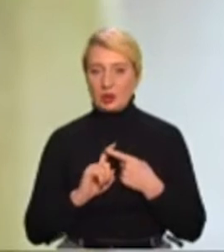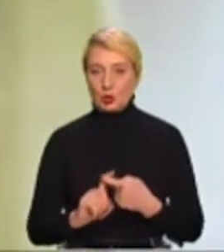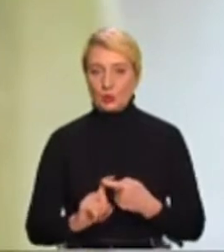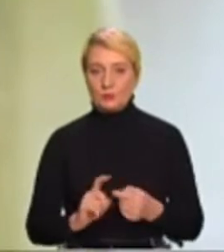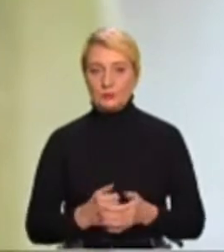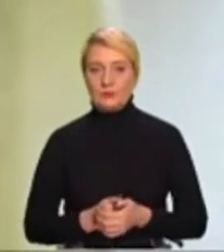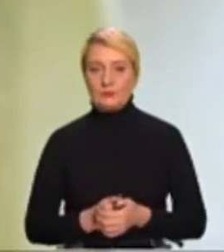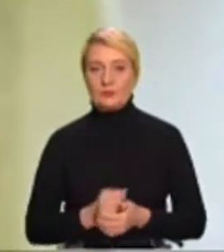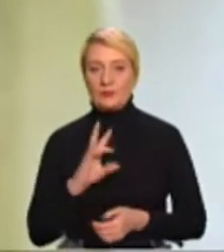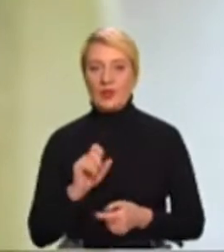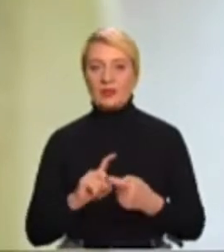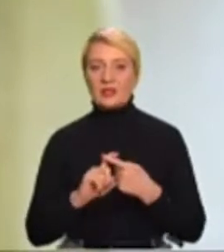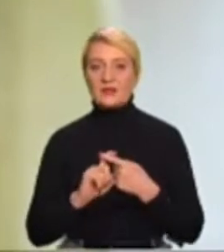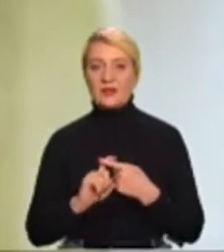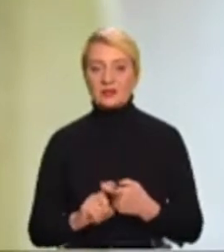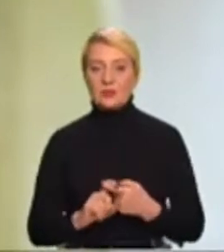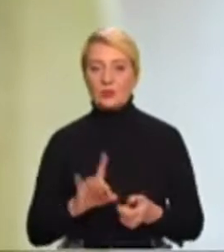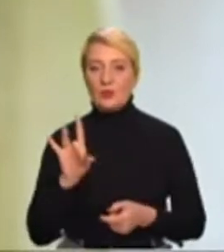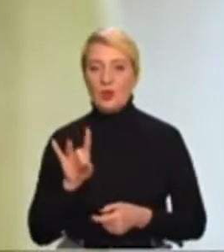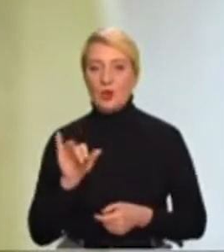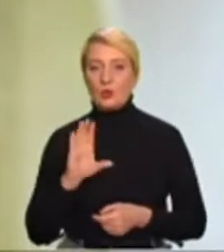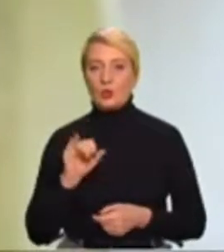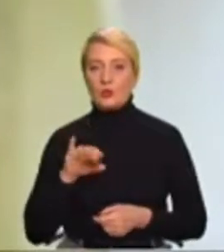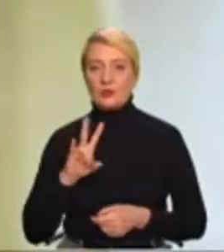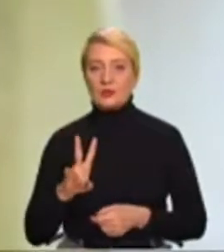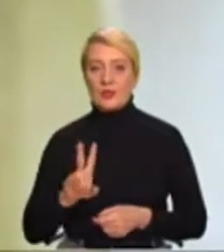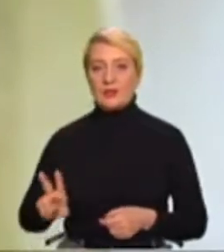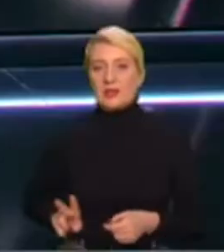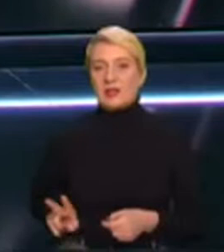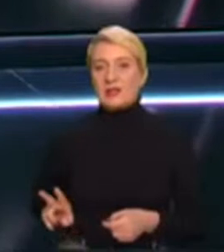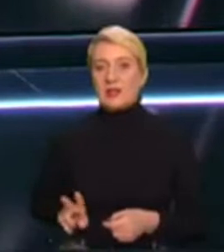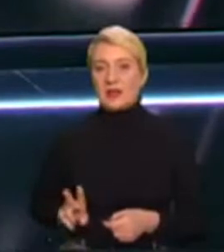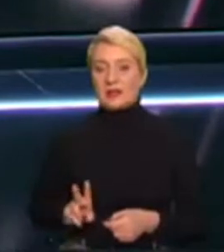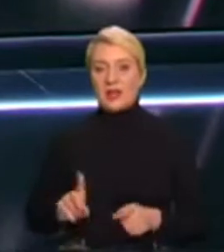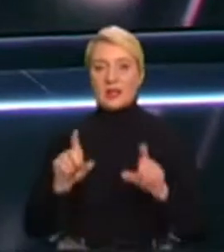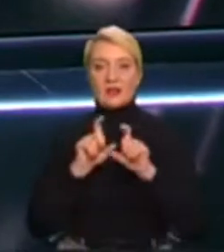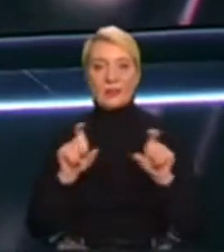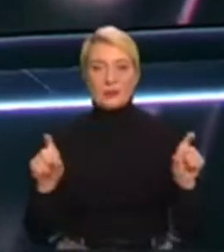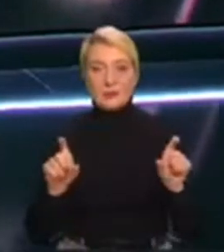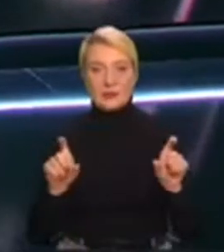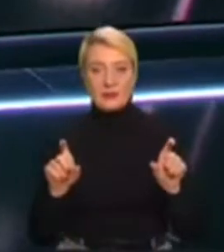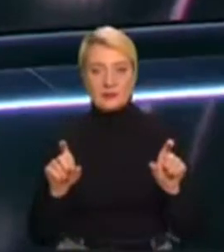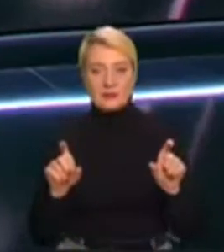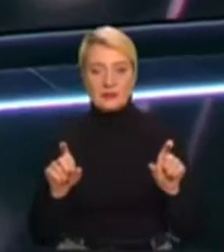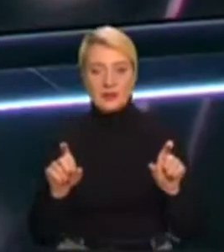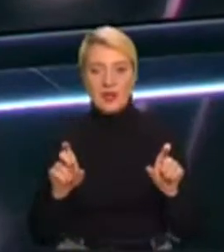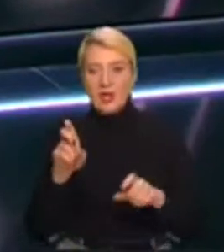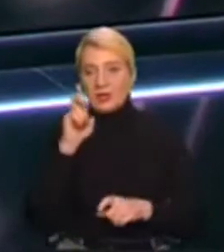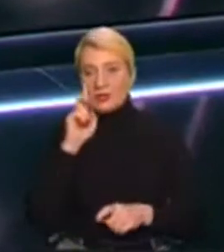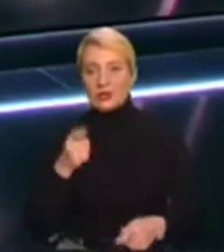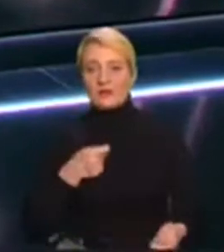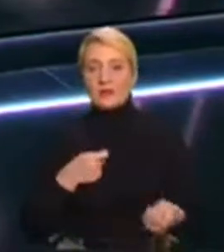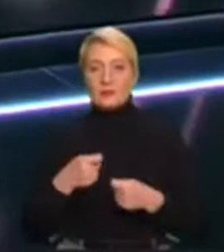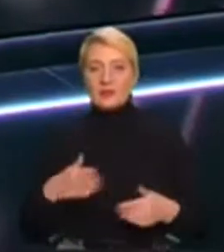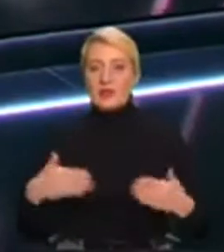Зараз з нами на зв'язку Руслан Світлий, це директор департаменту соціальної політики Київської міської державної адміністрації. Пане Руслане,